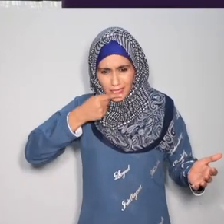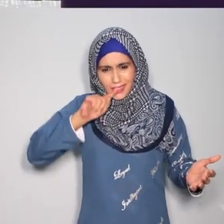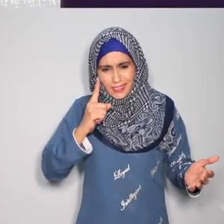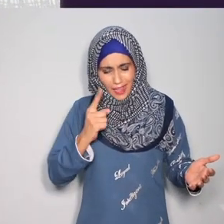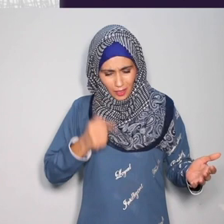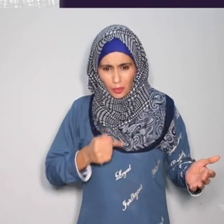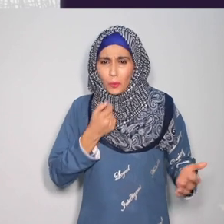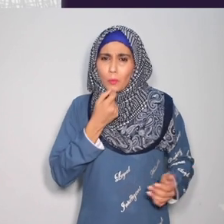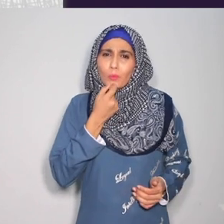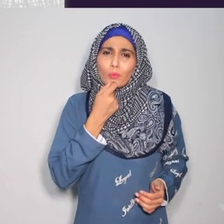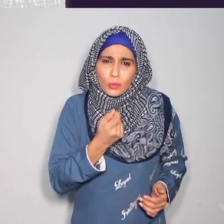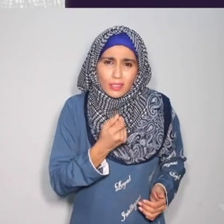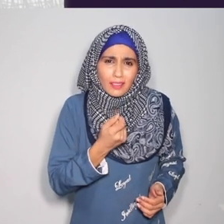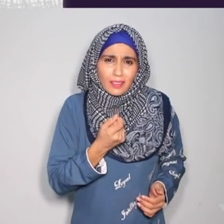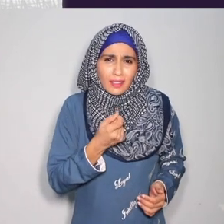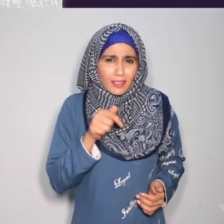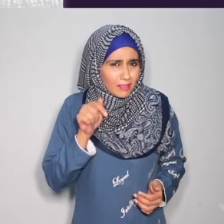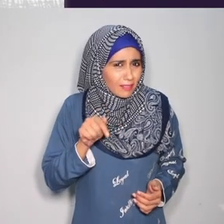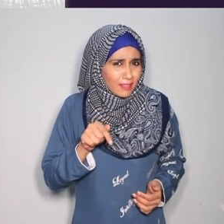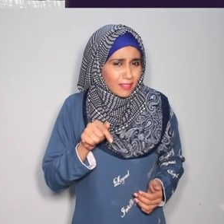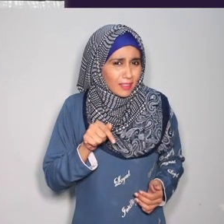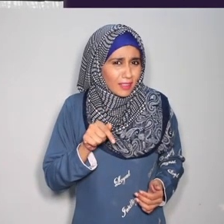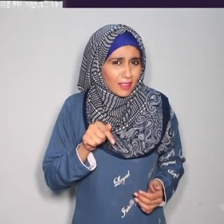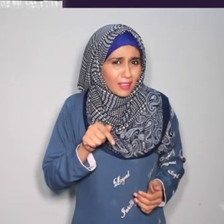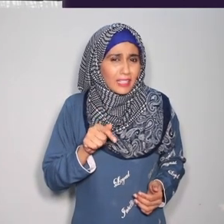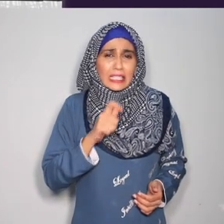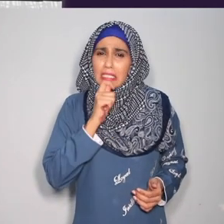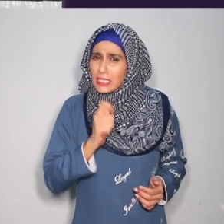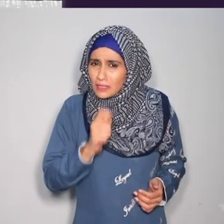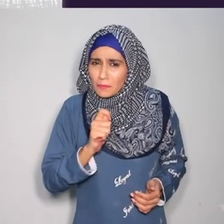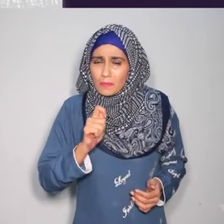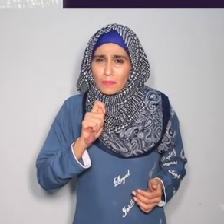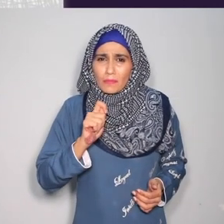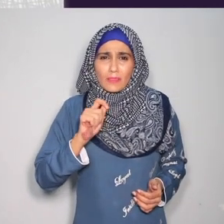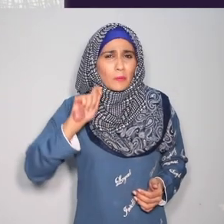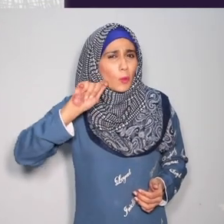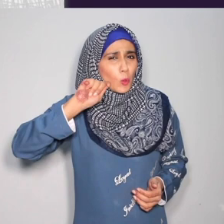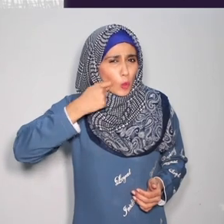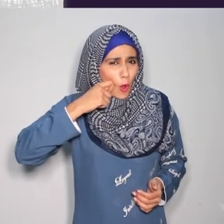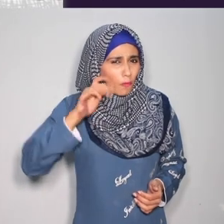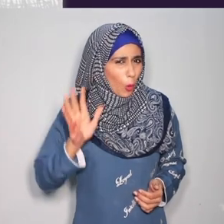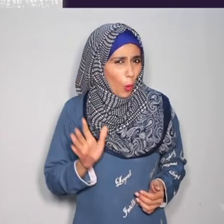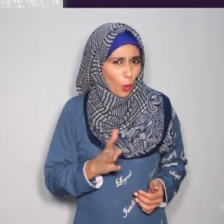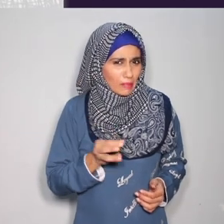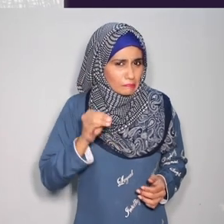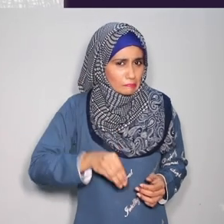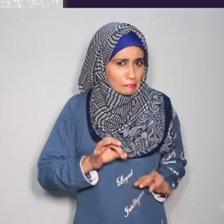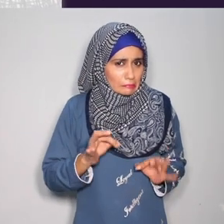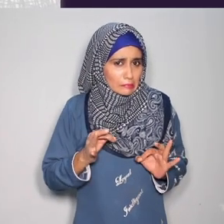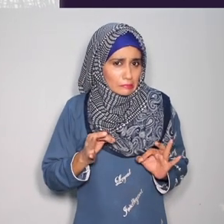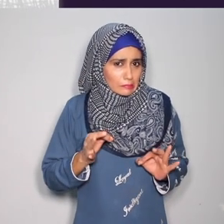अमजद ने थाल में सिर्फ छुआरे देखे तो पूछा, इसमें सुपारी टॉफियां